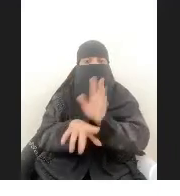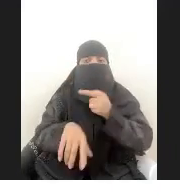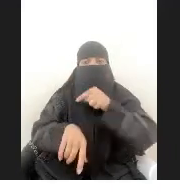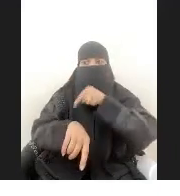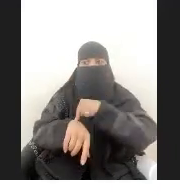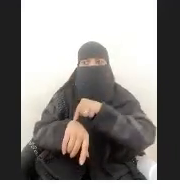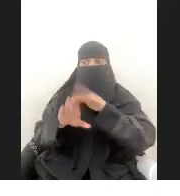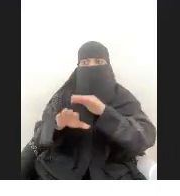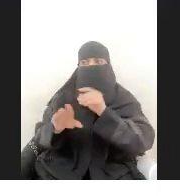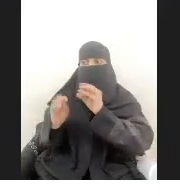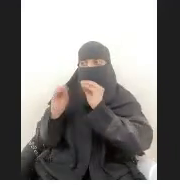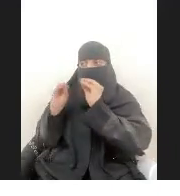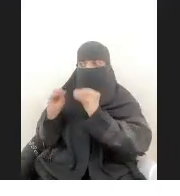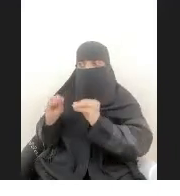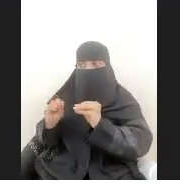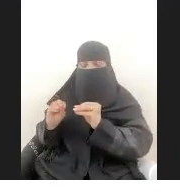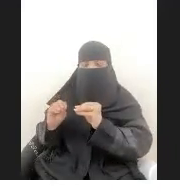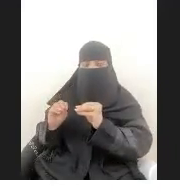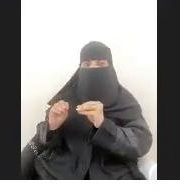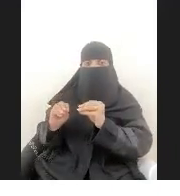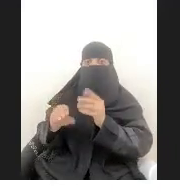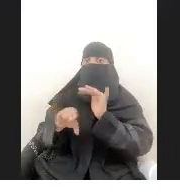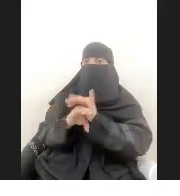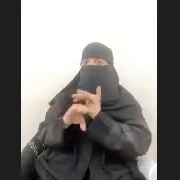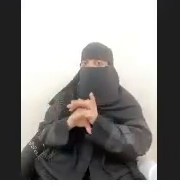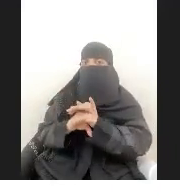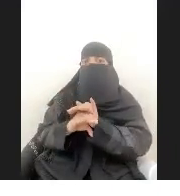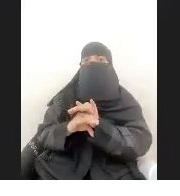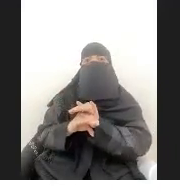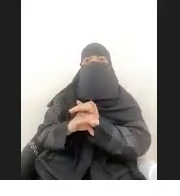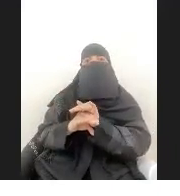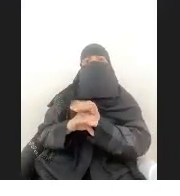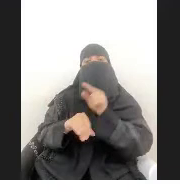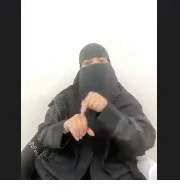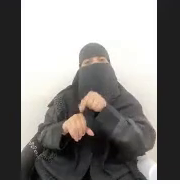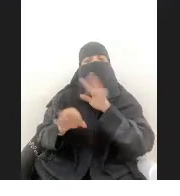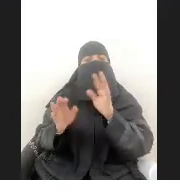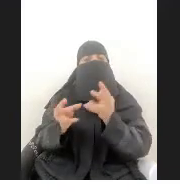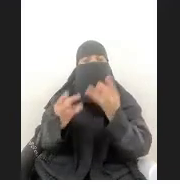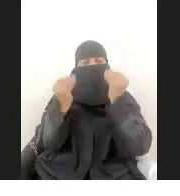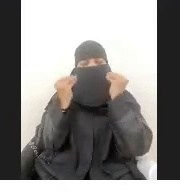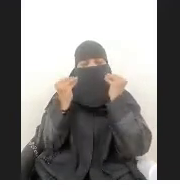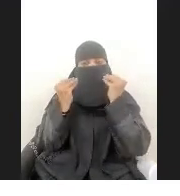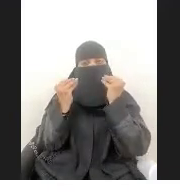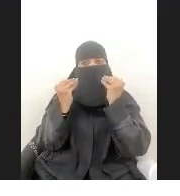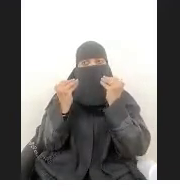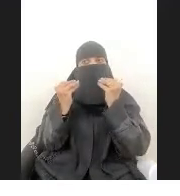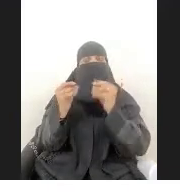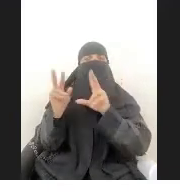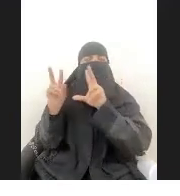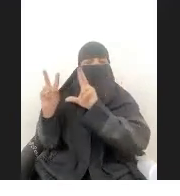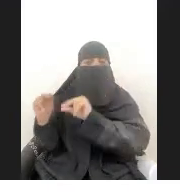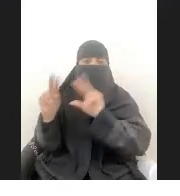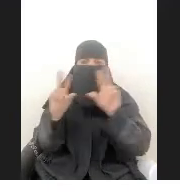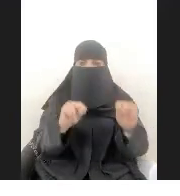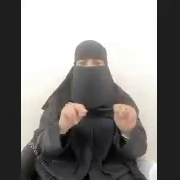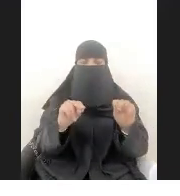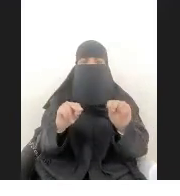الطالب وعضو هيئة التدريس في إن هم ياخذوا هذه المادة، هل هو مشابه